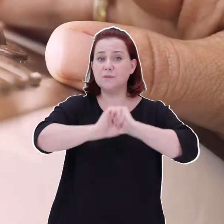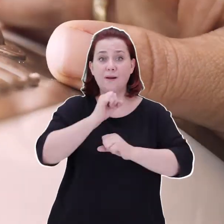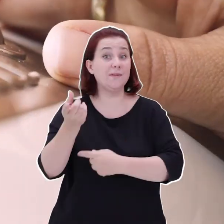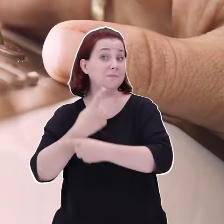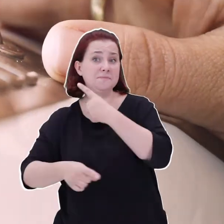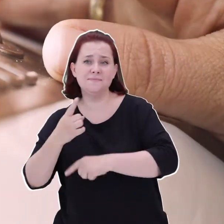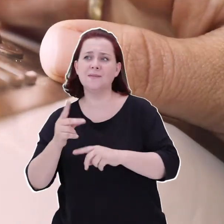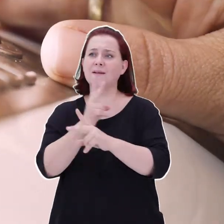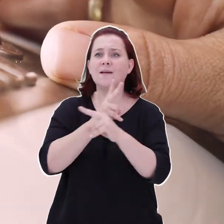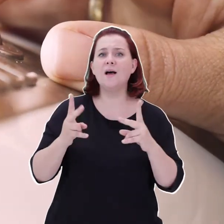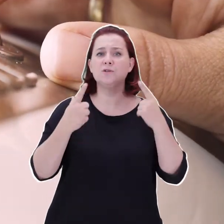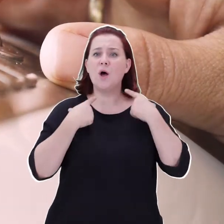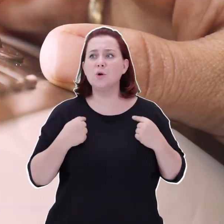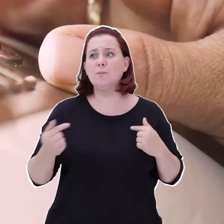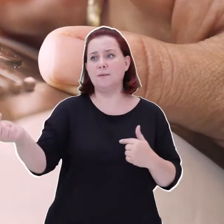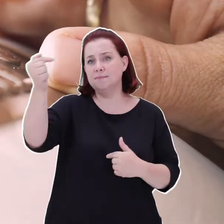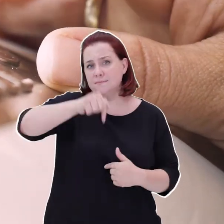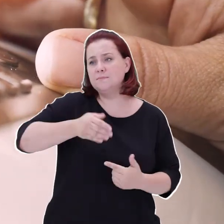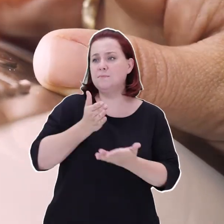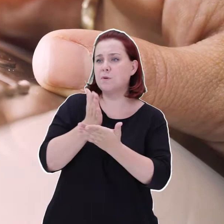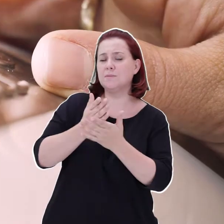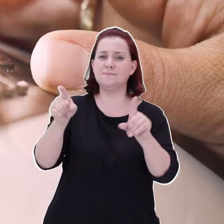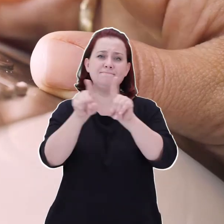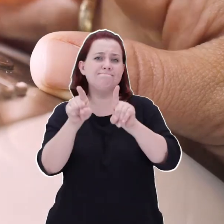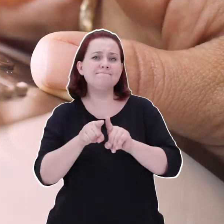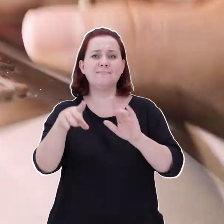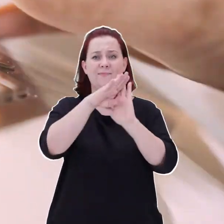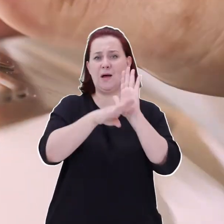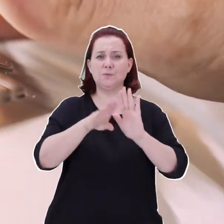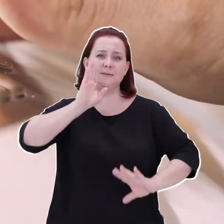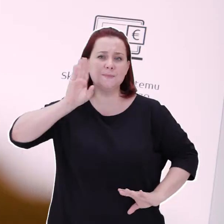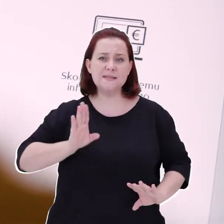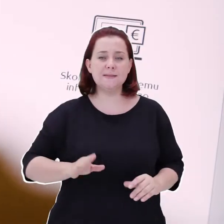Każdą osobę obsługujemy tak samo, na takich samych zasadach.